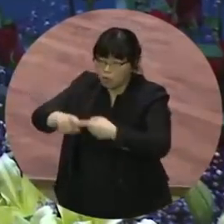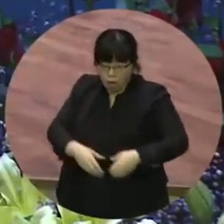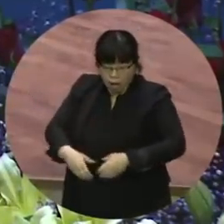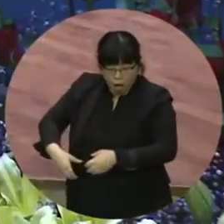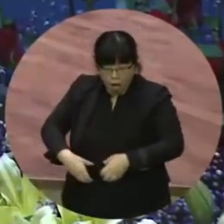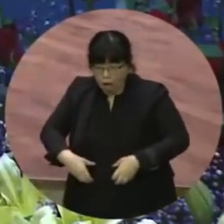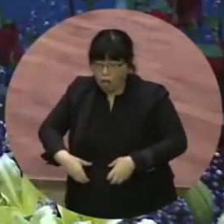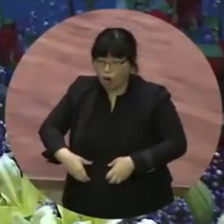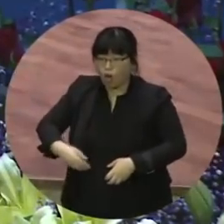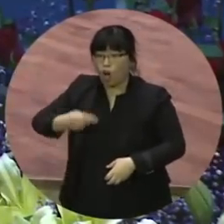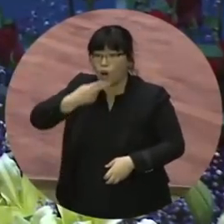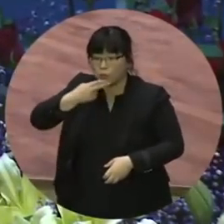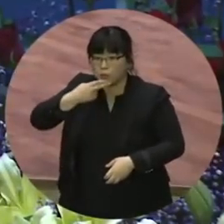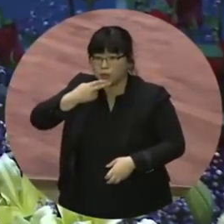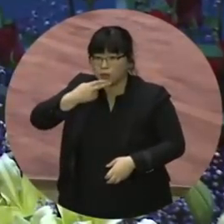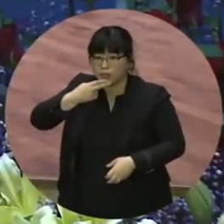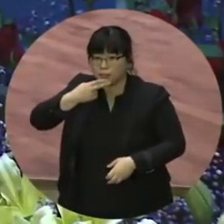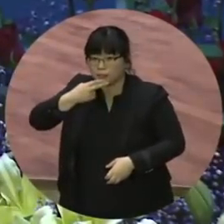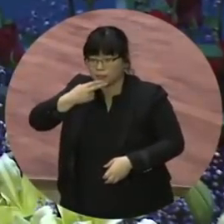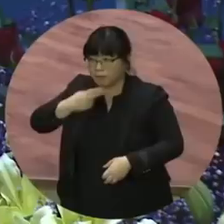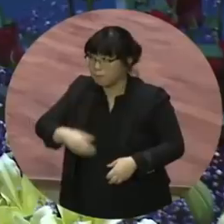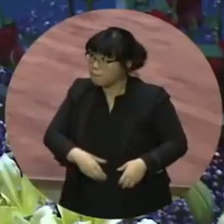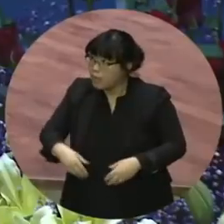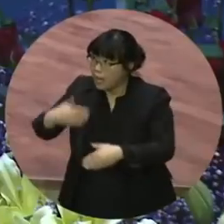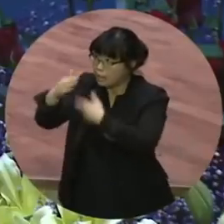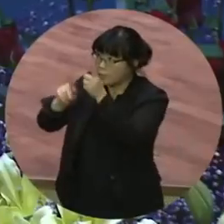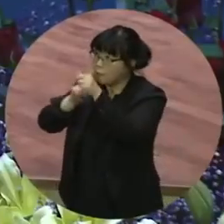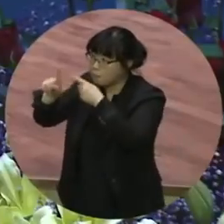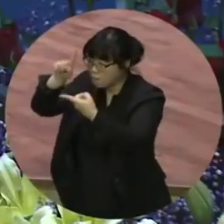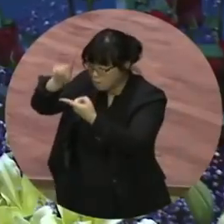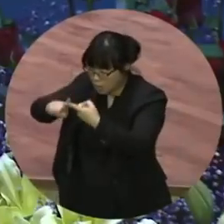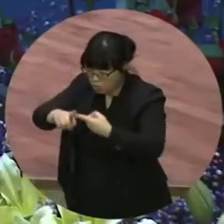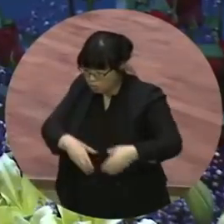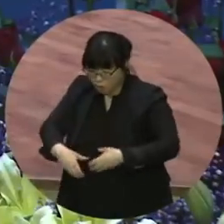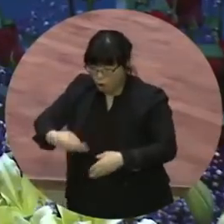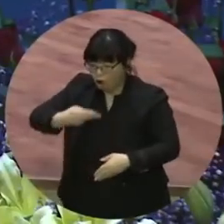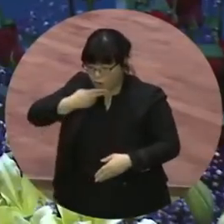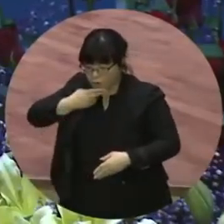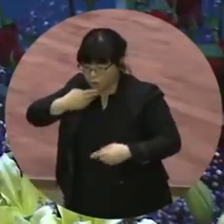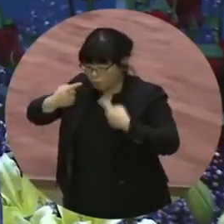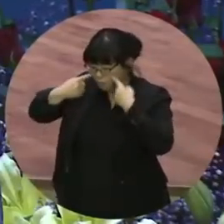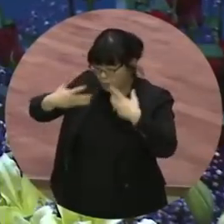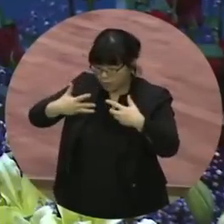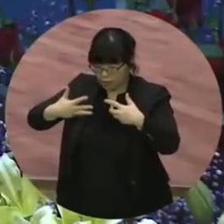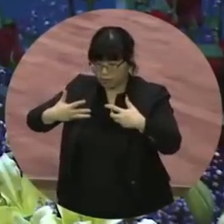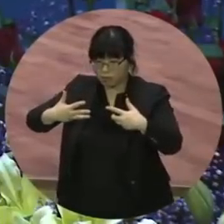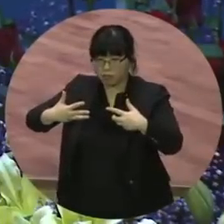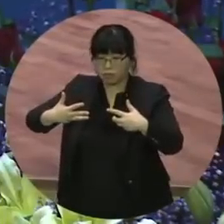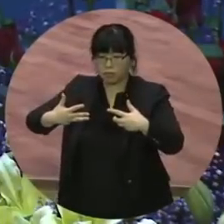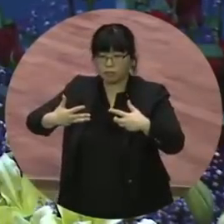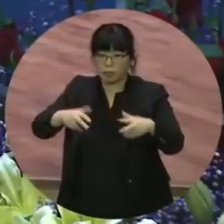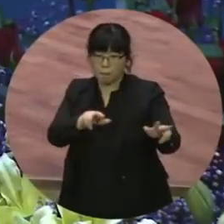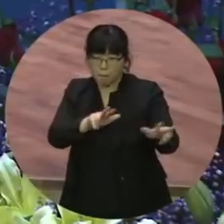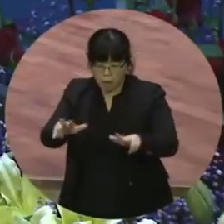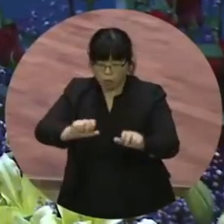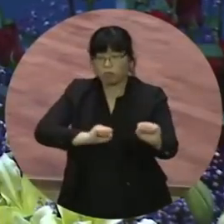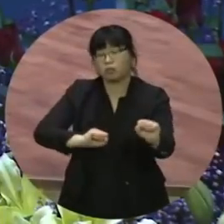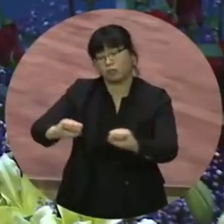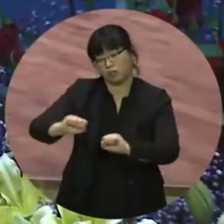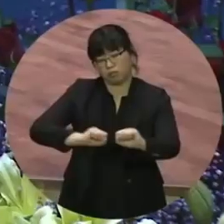우물쭈물하지 않았단 말이에요. 우물쭈물하는 신앙 아니란 말이에요. 여러분, 하나님 앞에 우물쭈물하지 마시기